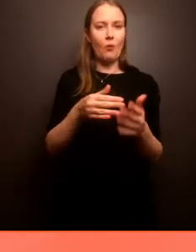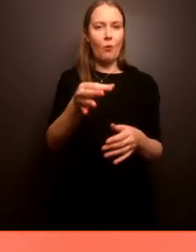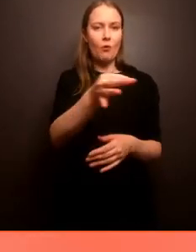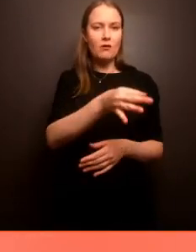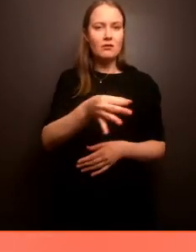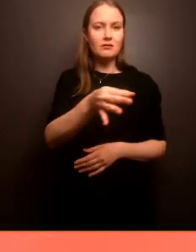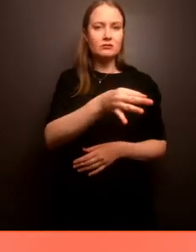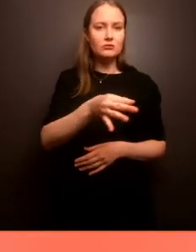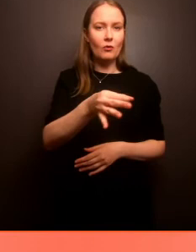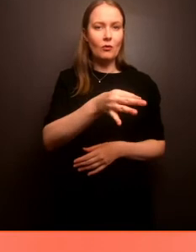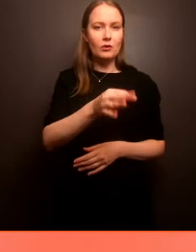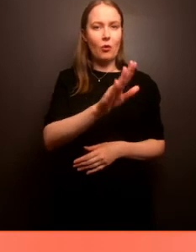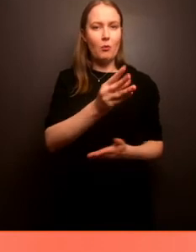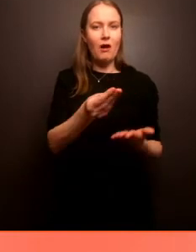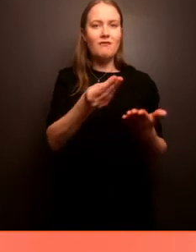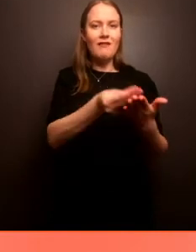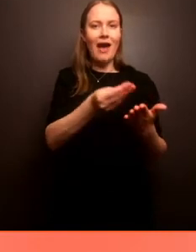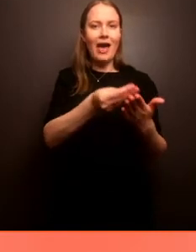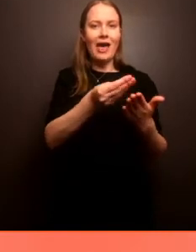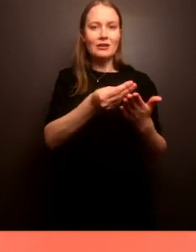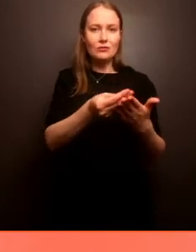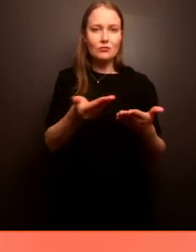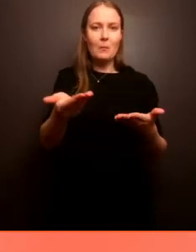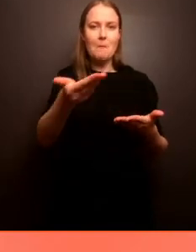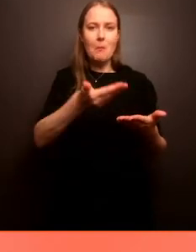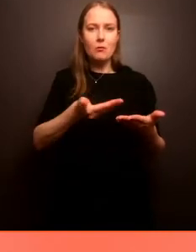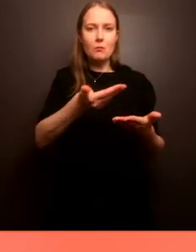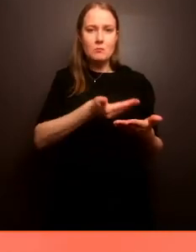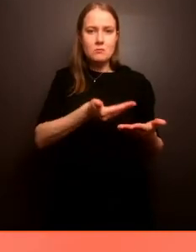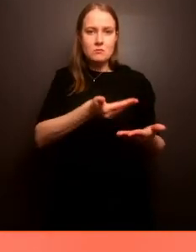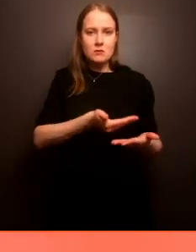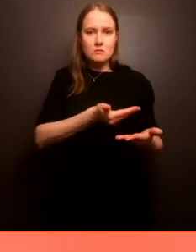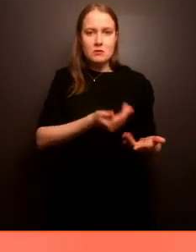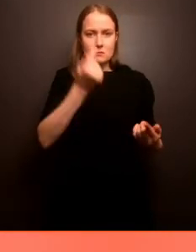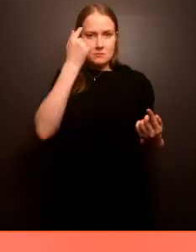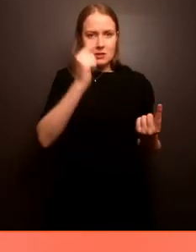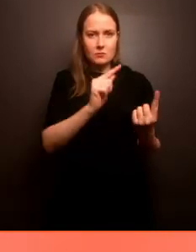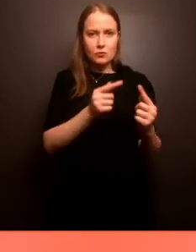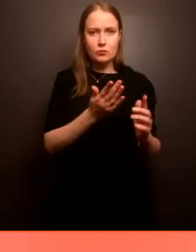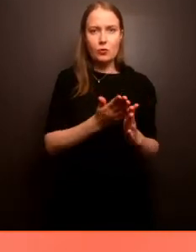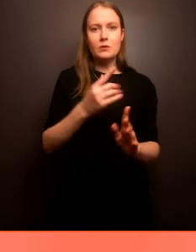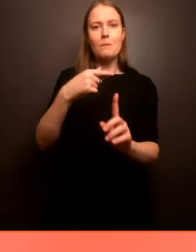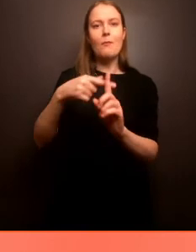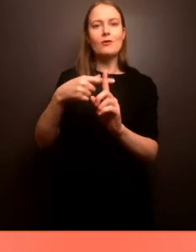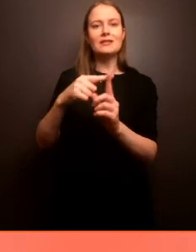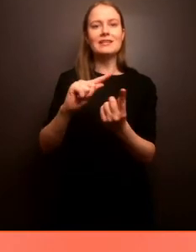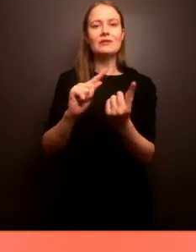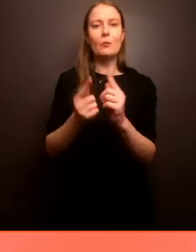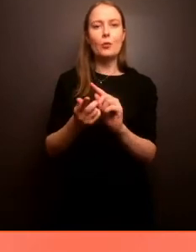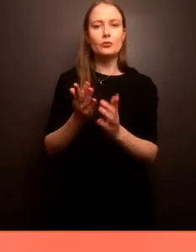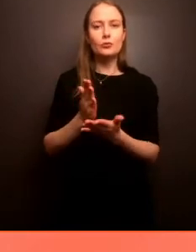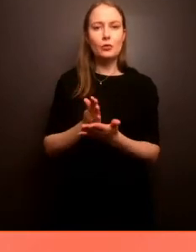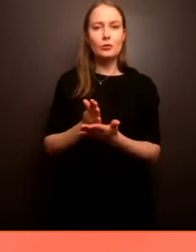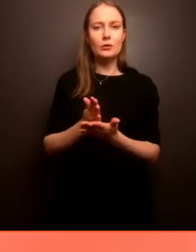organisatsioone oma väärtuspakkumistele lähenema, siis võib-olla positiivne ilming siin ongi või muutus ongi